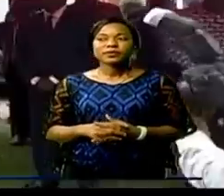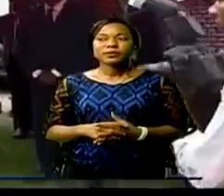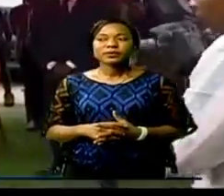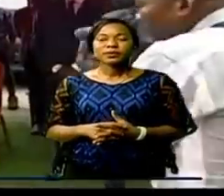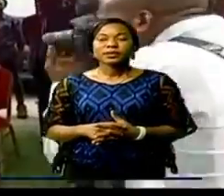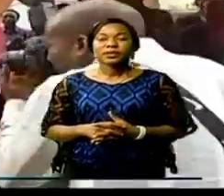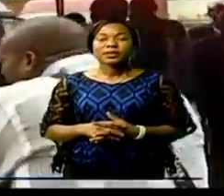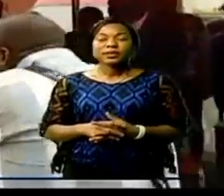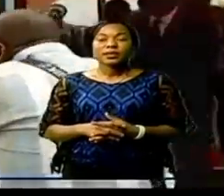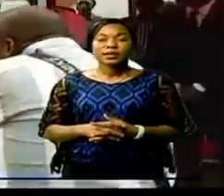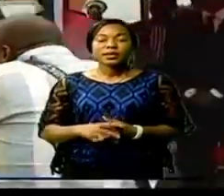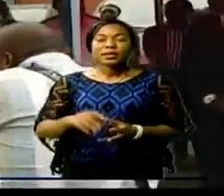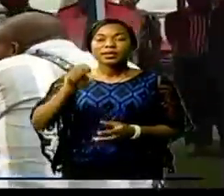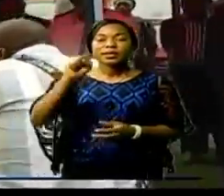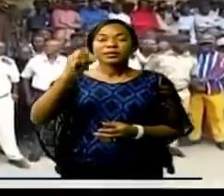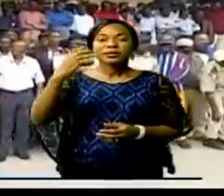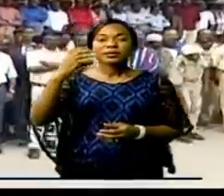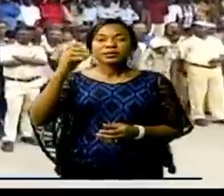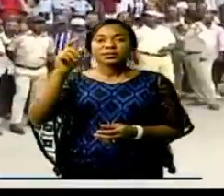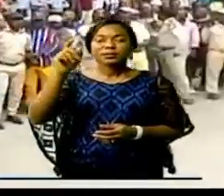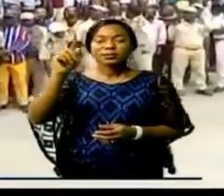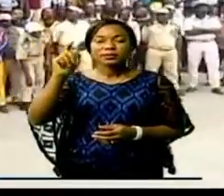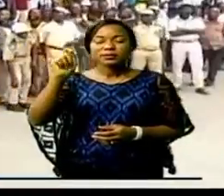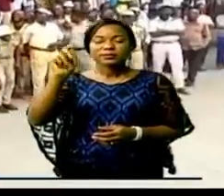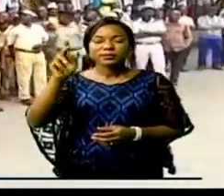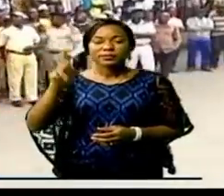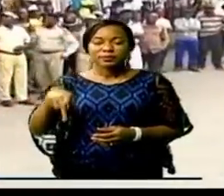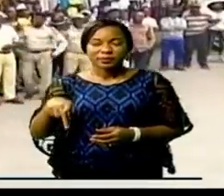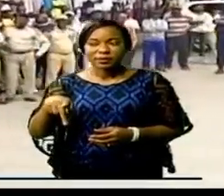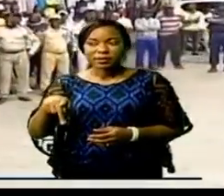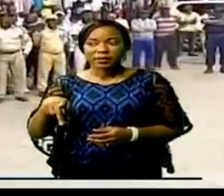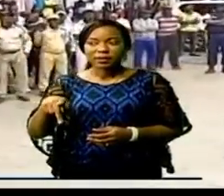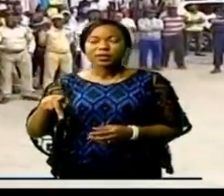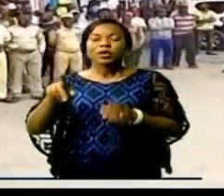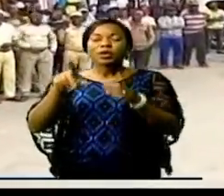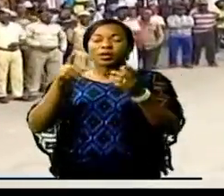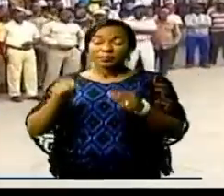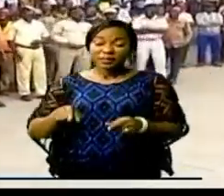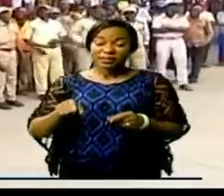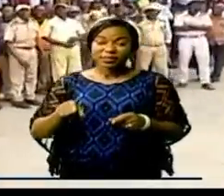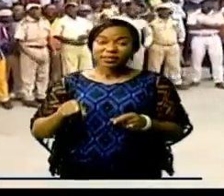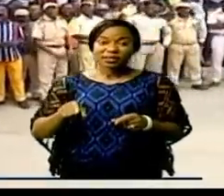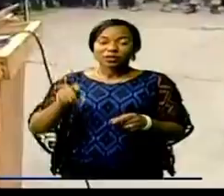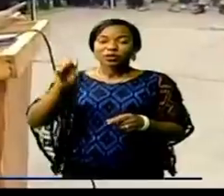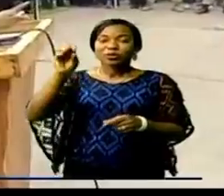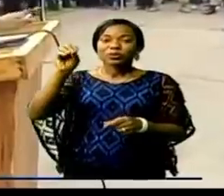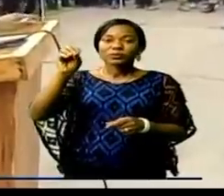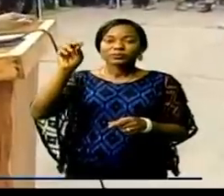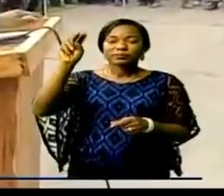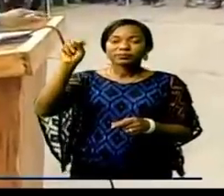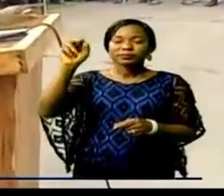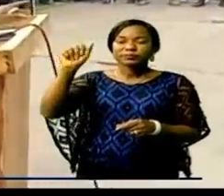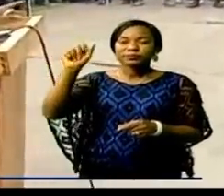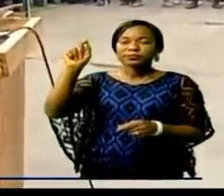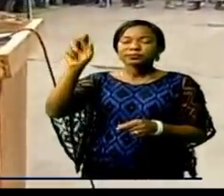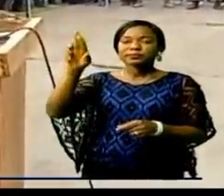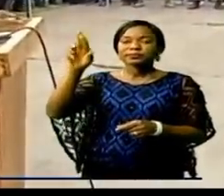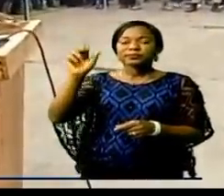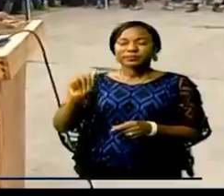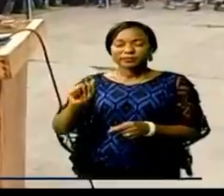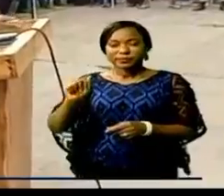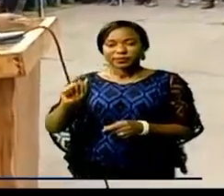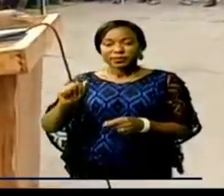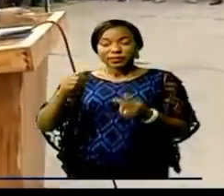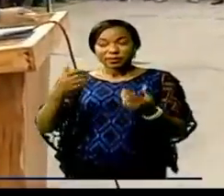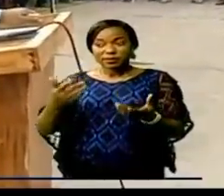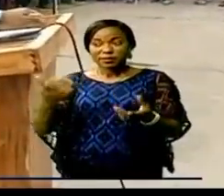À la SCTP ex-ONATRA, la grève appartient désormais au passé. Après Kinshasa, c'est le tour des agents du Congo